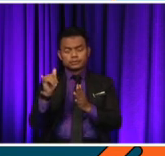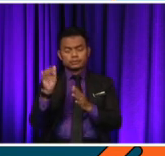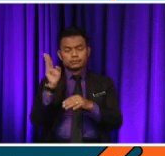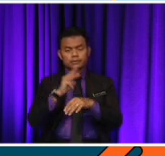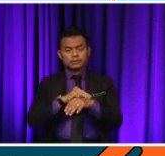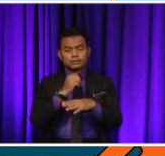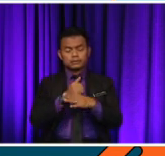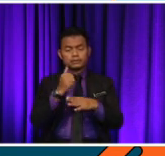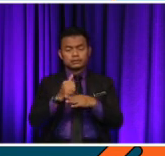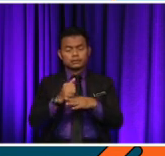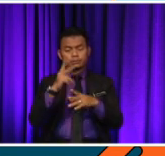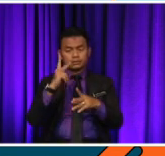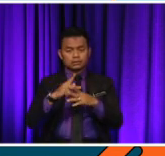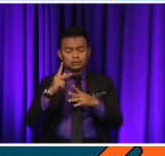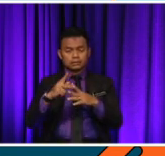ditetapkan